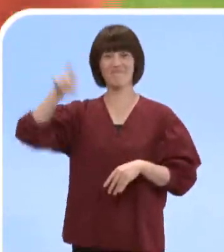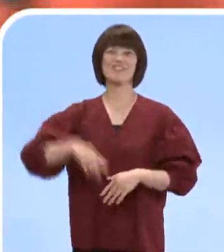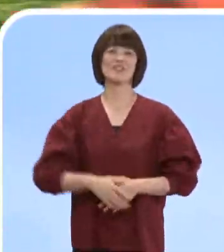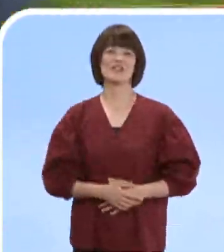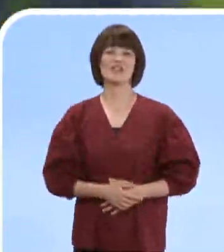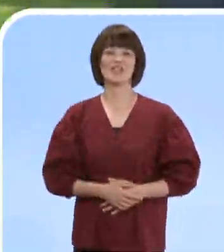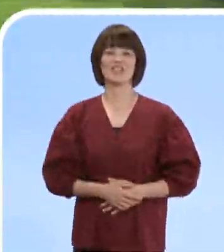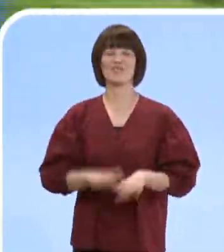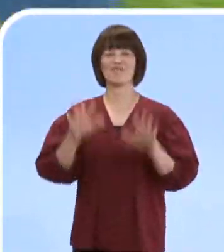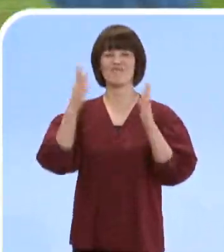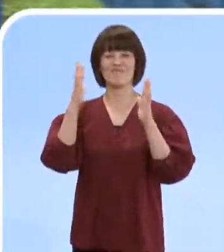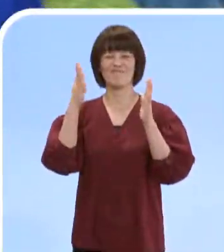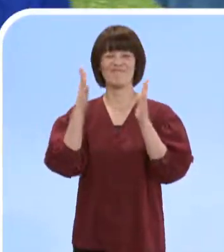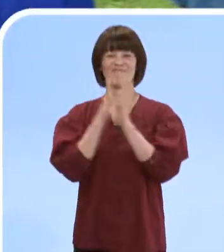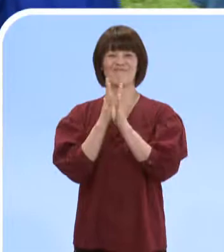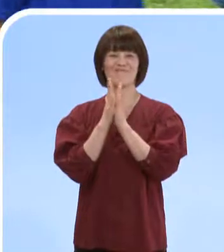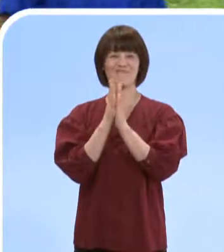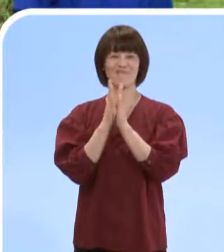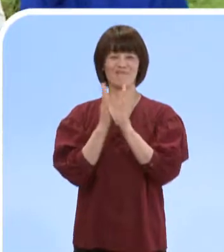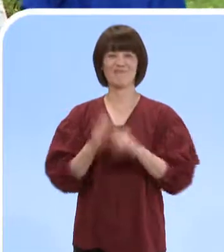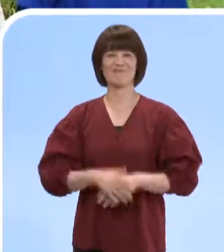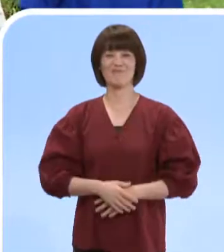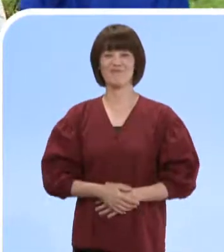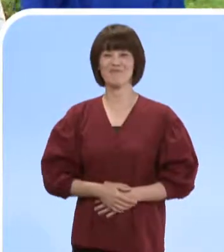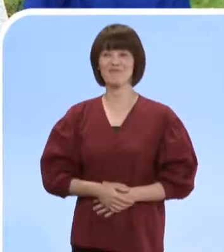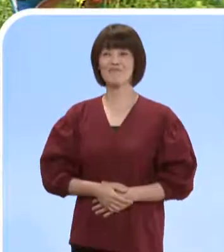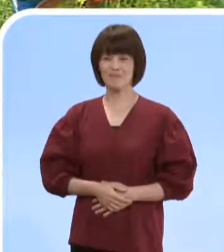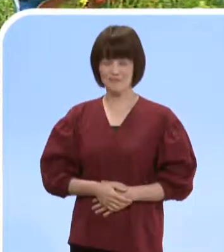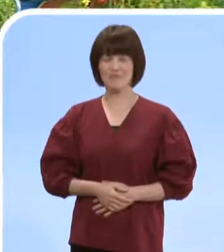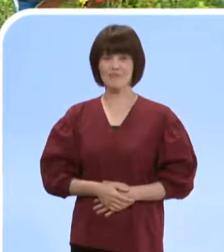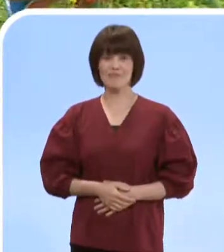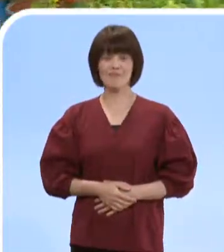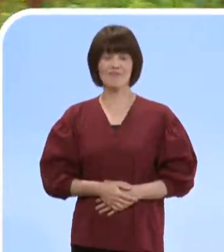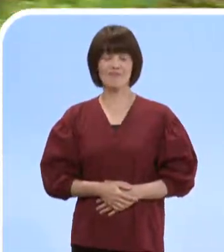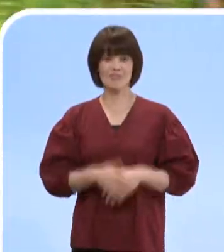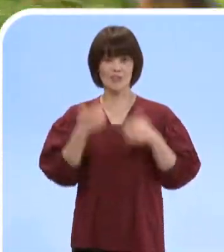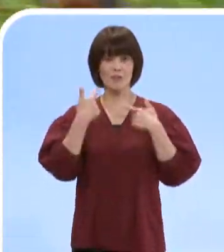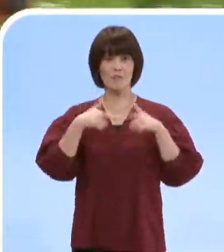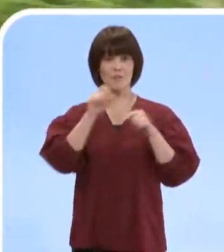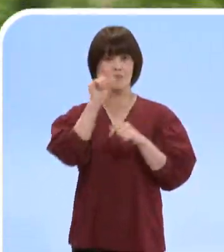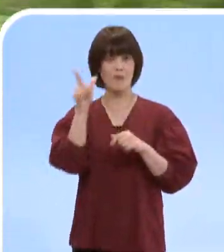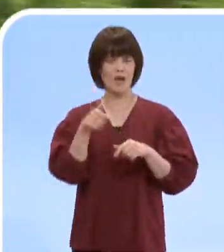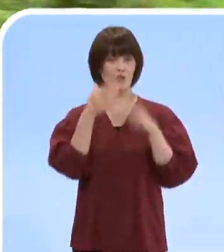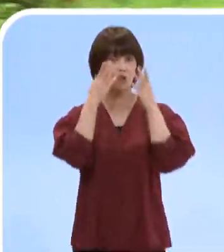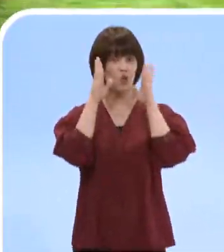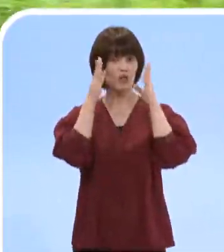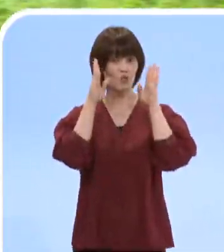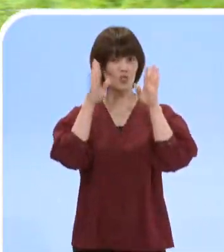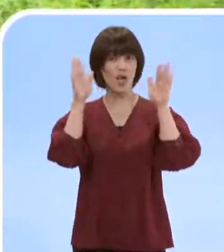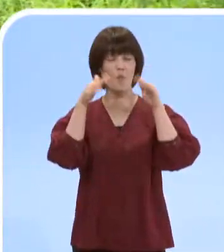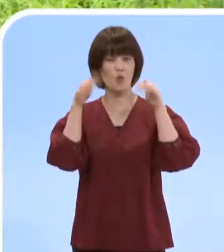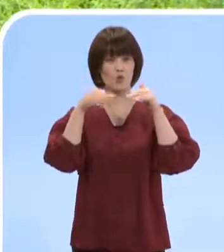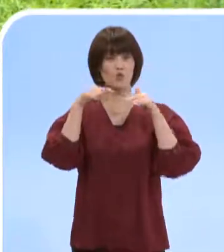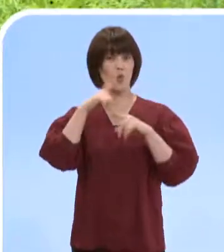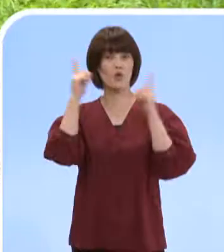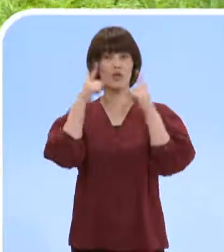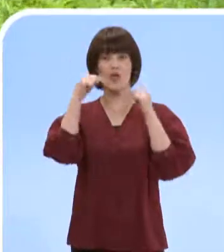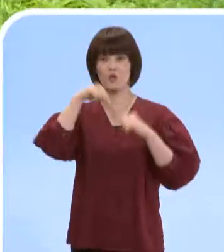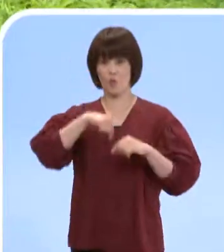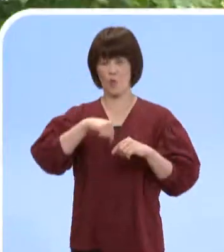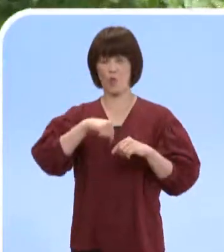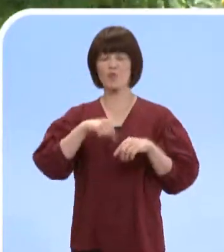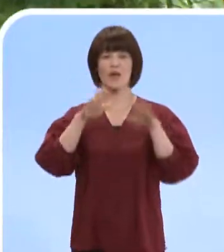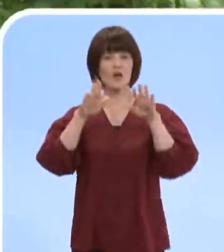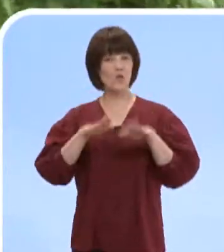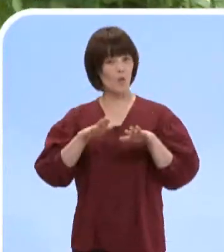う。は い。毎月 Facebook で募集しているイベントで、この